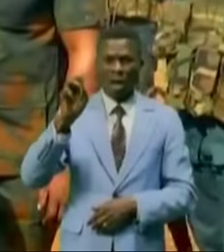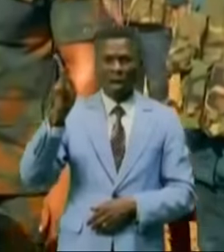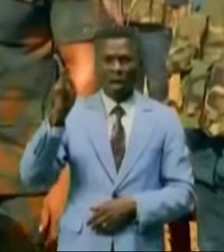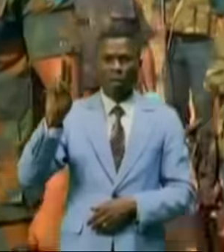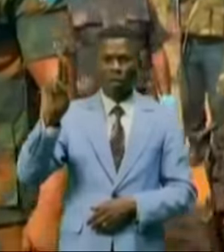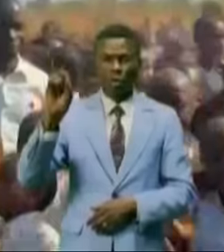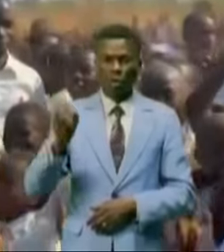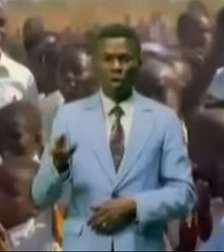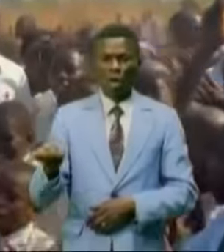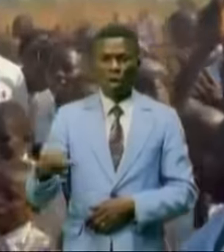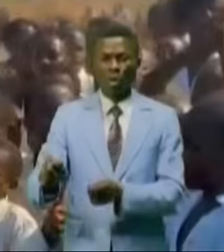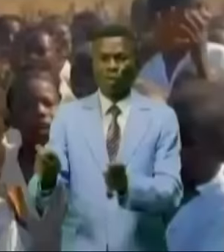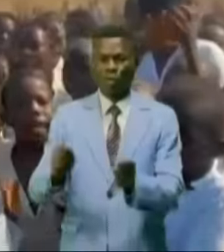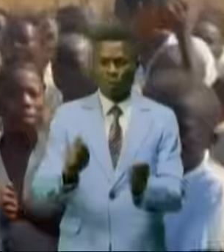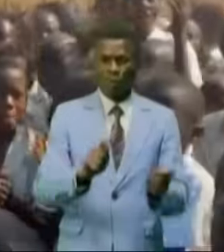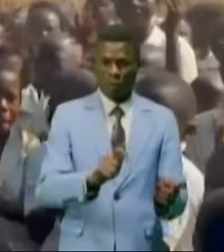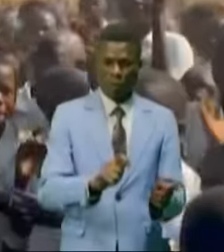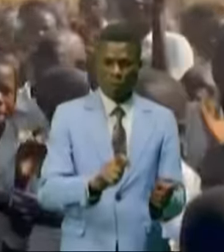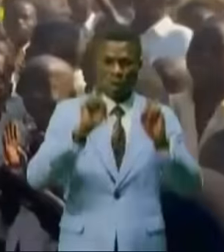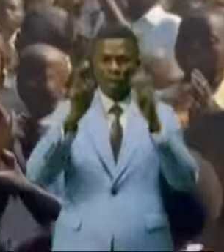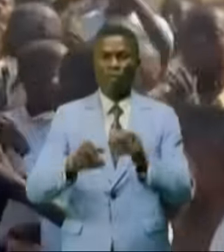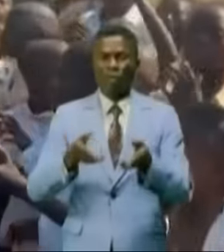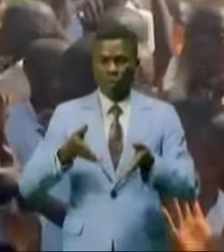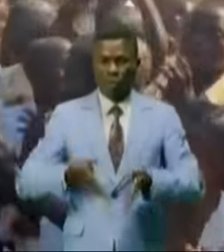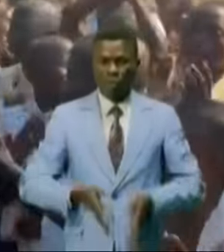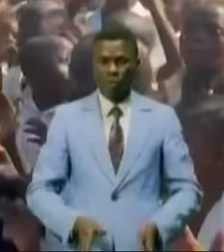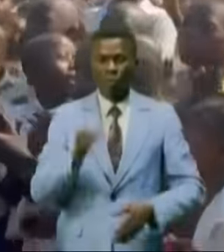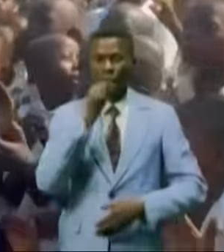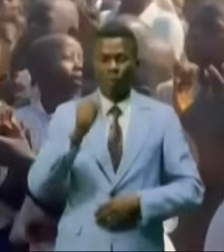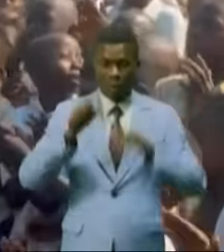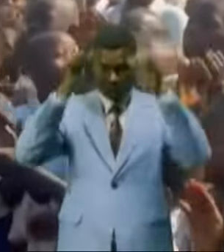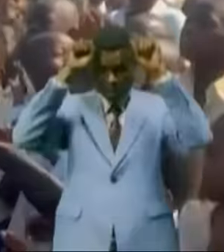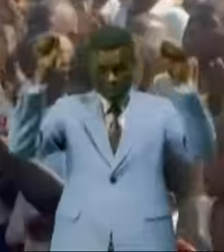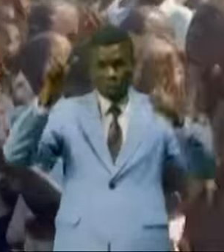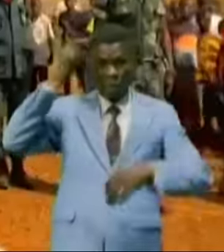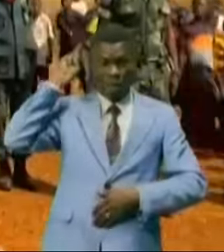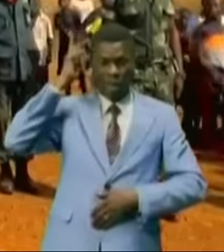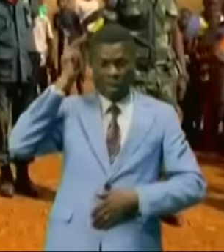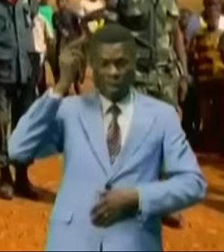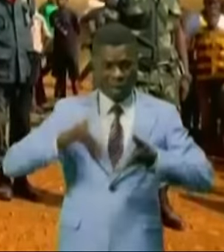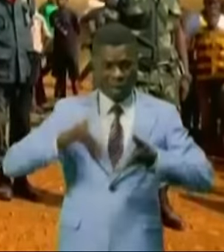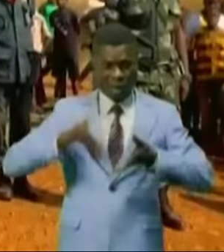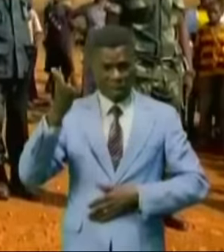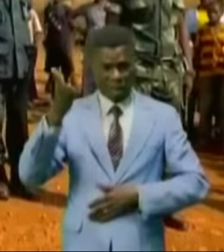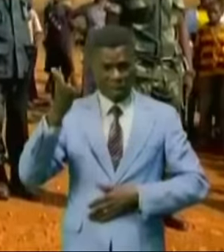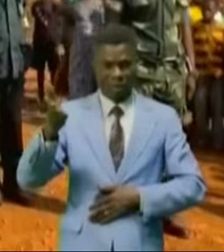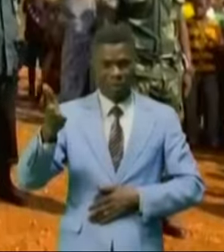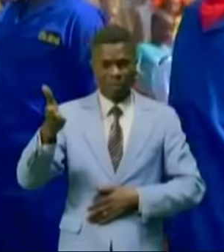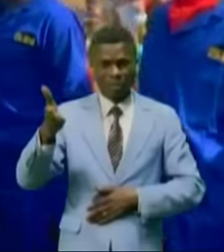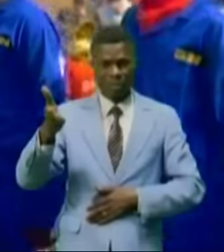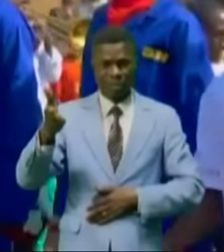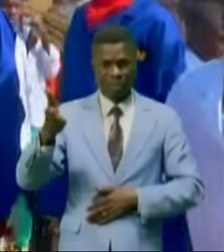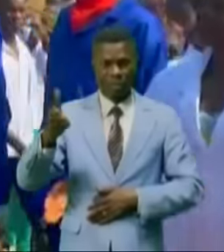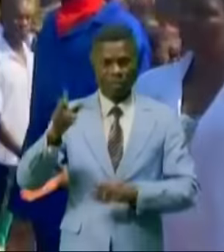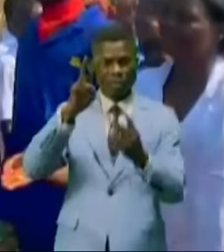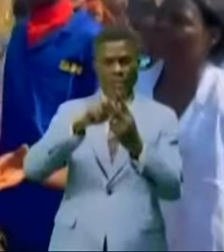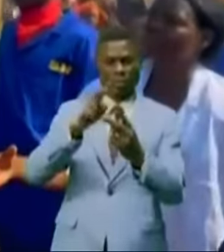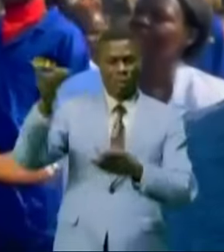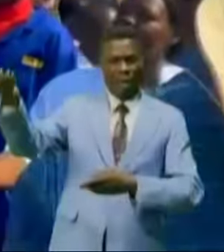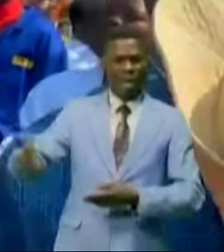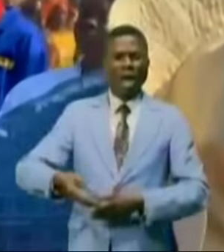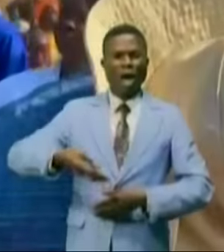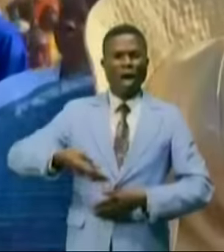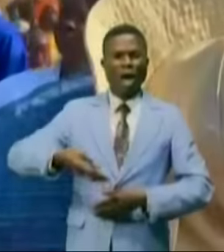Tanganyika. Ankoro, ville natale de l'ancien président, M. Laurent Désiré Kabila, a réservé un accueil